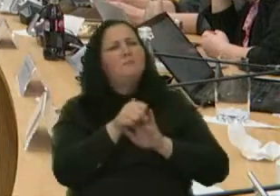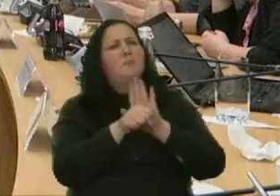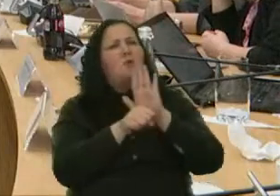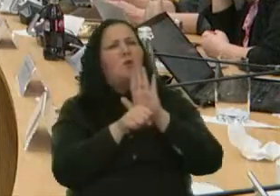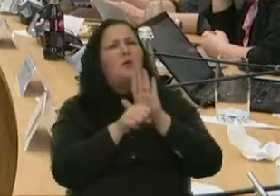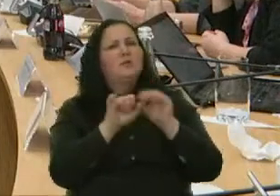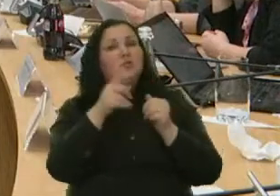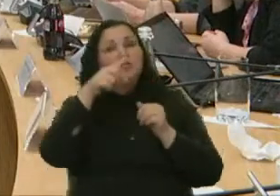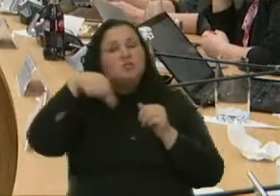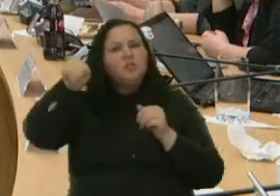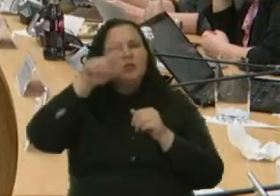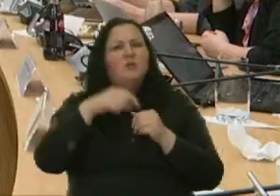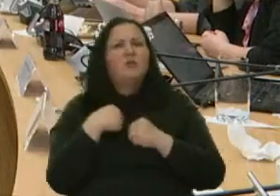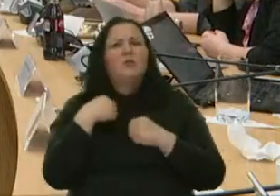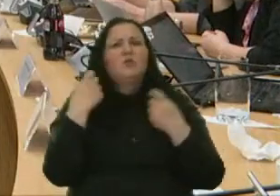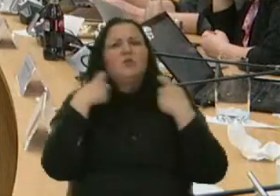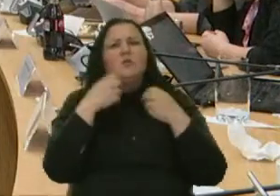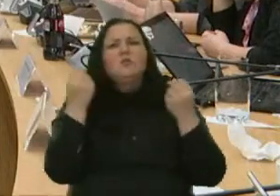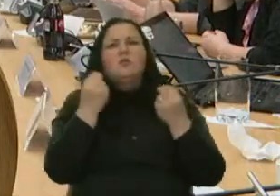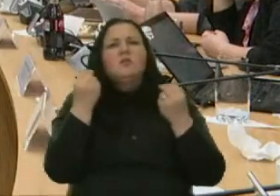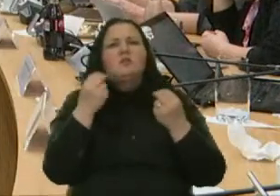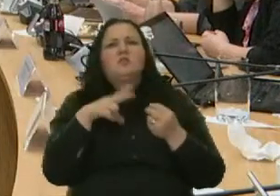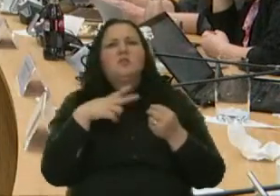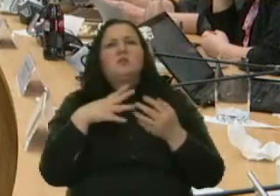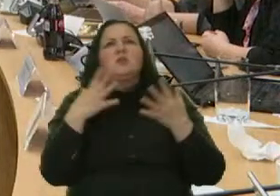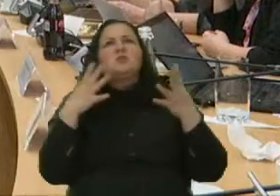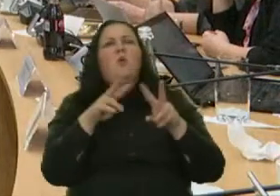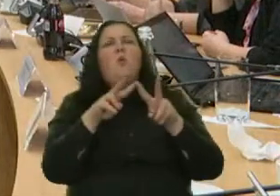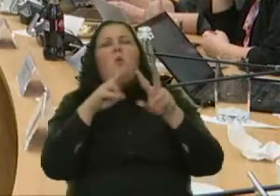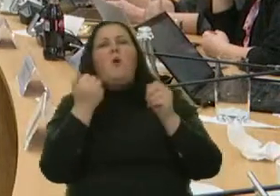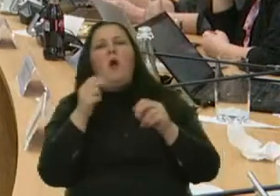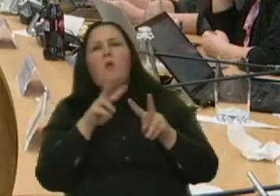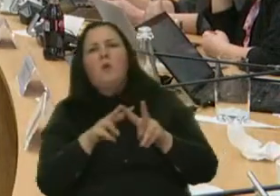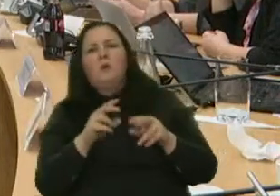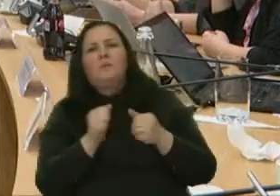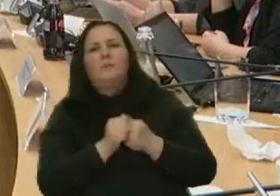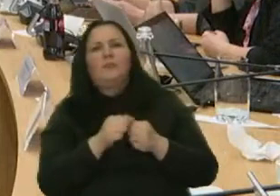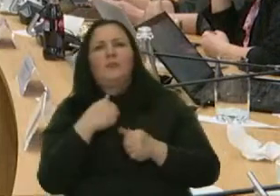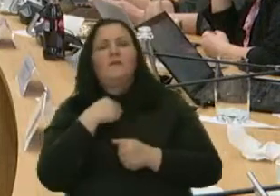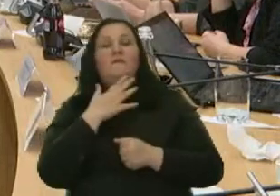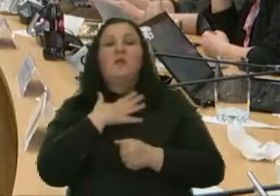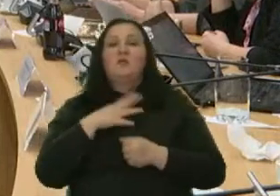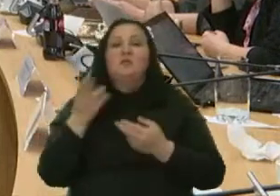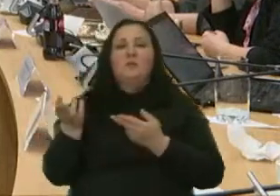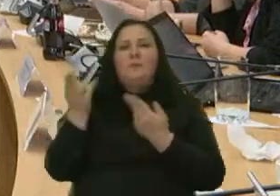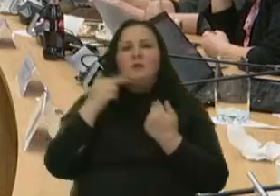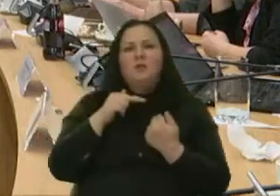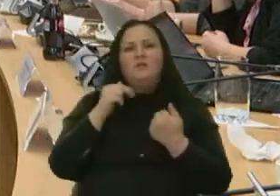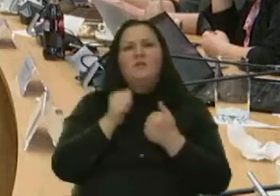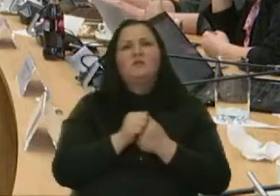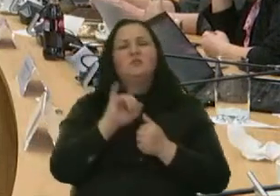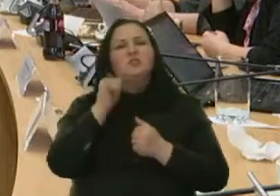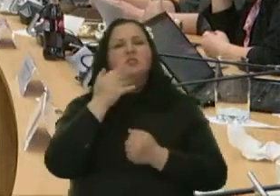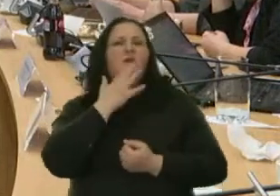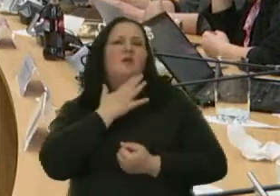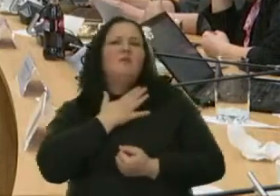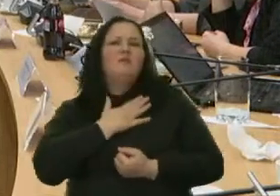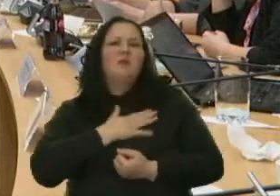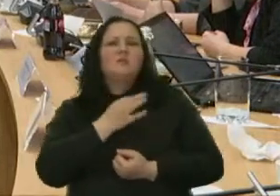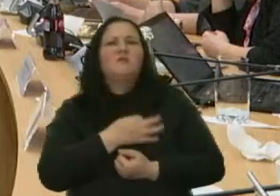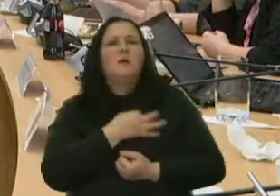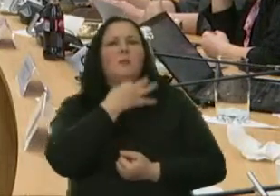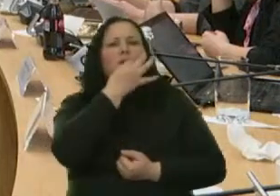ei Deci nu știu de ce este atât de wau bun Vreau să revin și vreau să mă